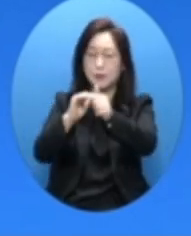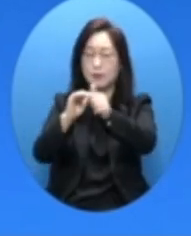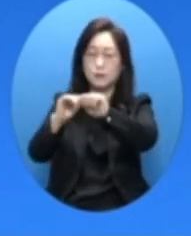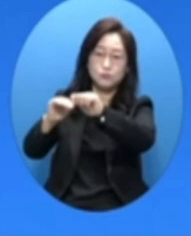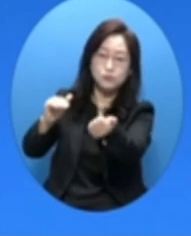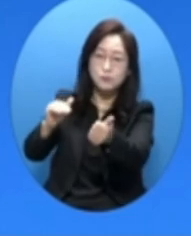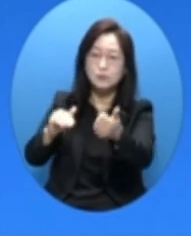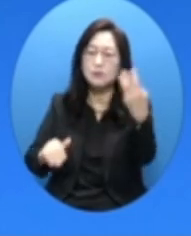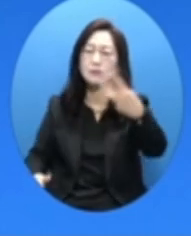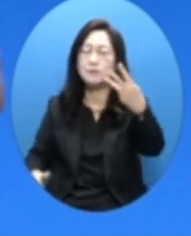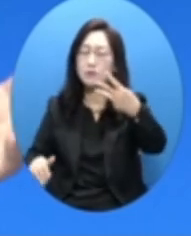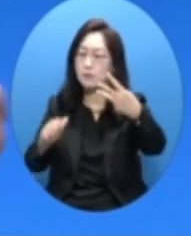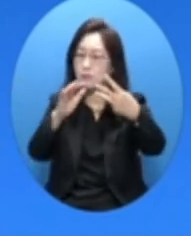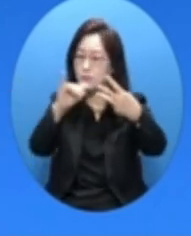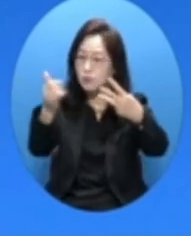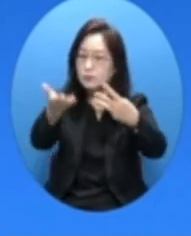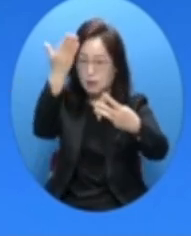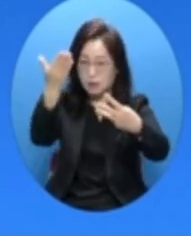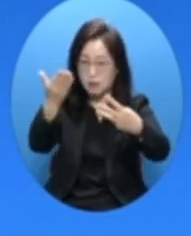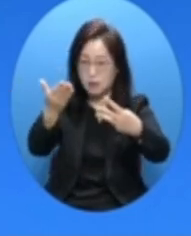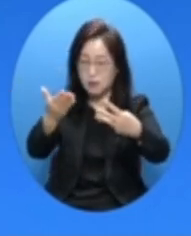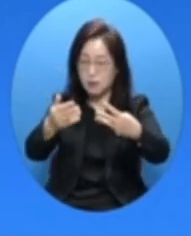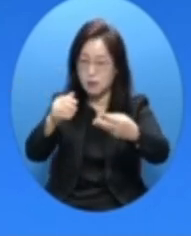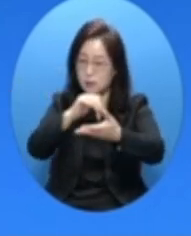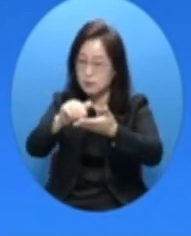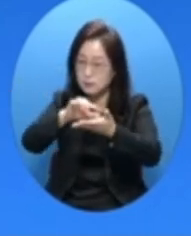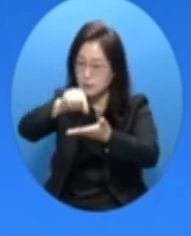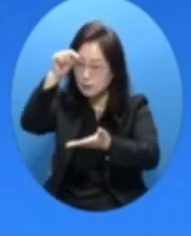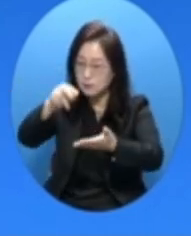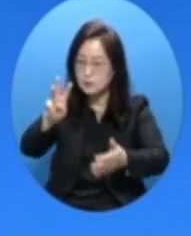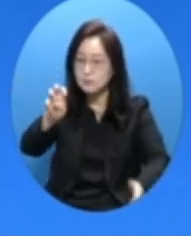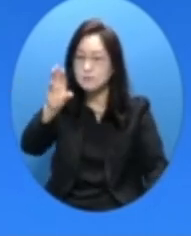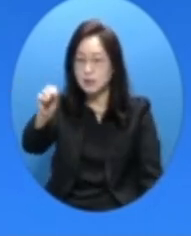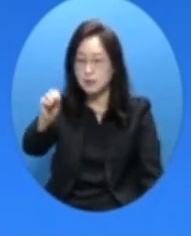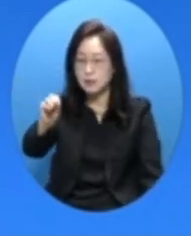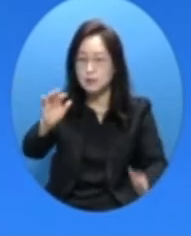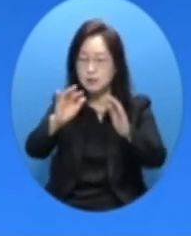희생되고 약 30만 명이라고 하는 부상자가 난다고 합니다